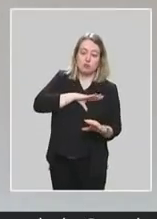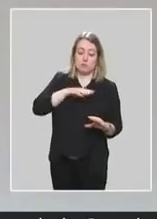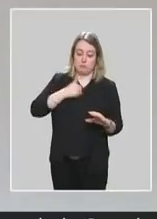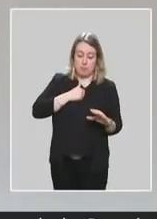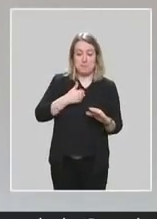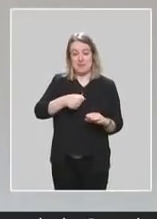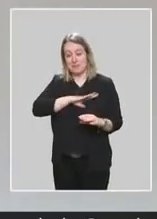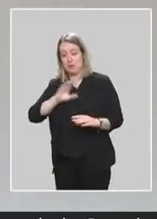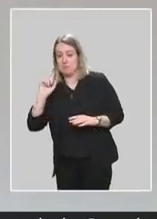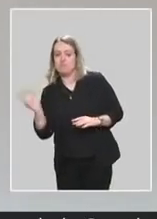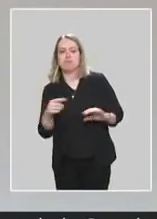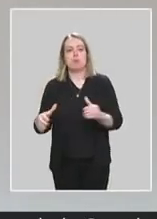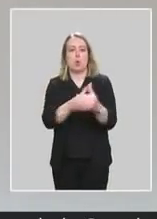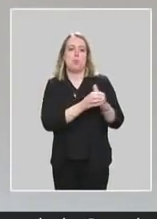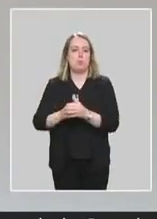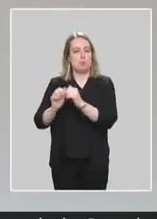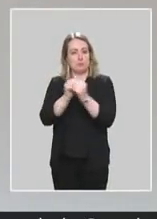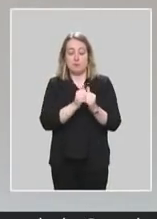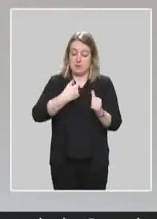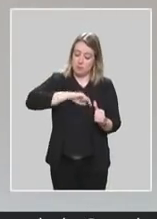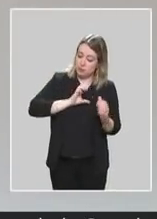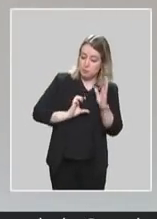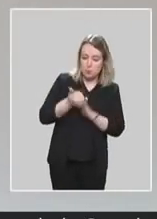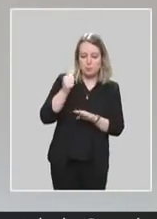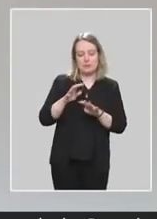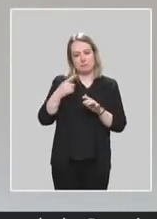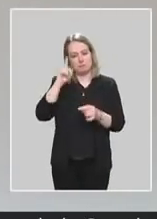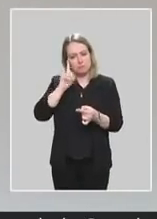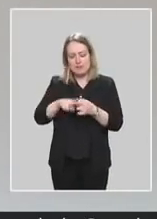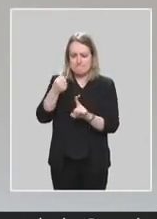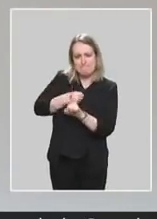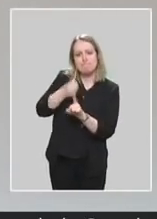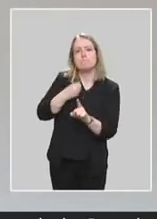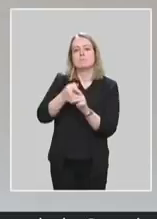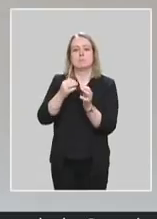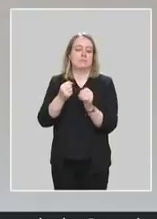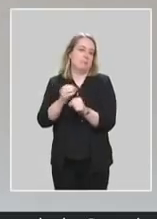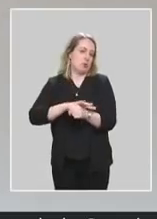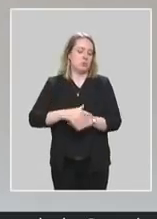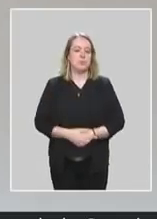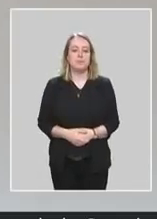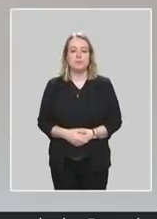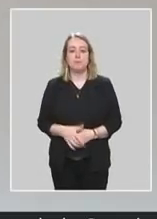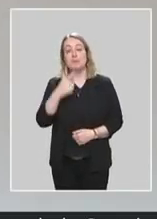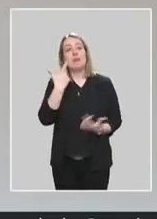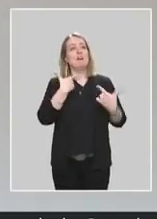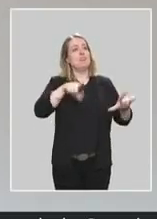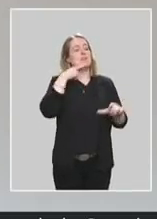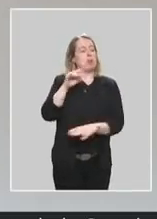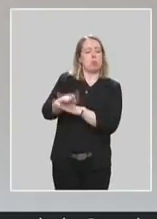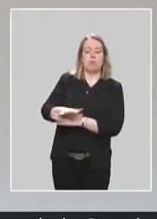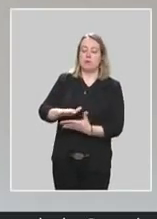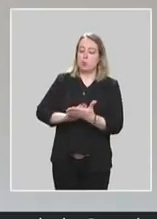et nous sommes tous en première ligne dans le combat contre le virus. Être libre, ça n'est pas refuser mordicus ces mesures